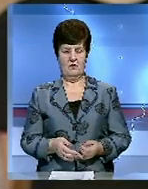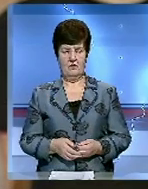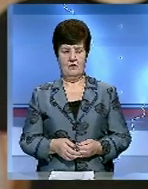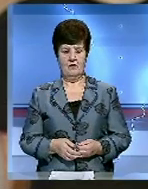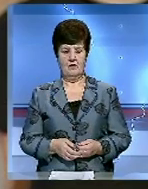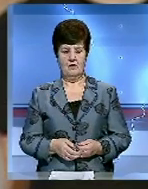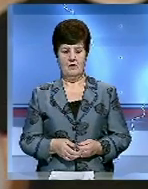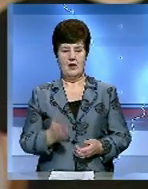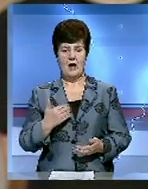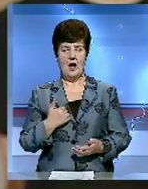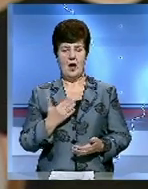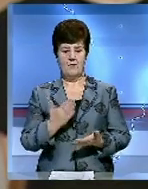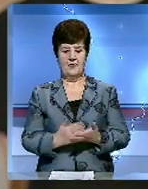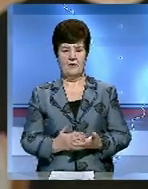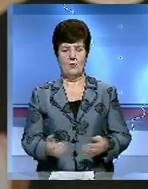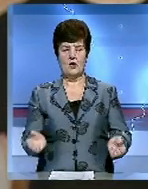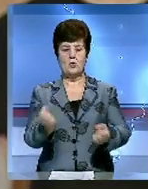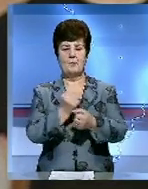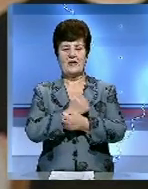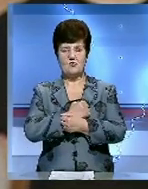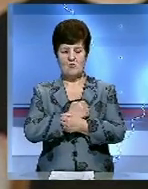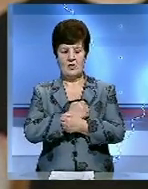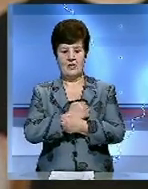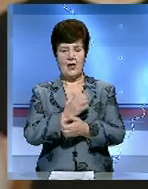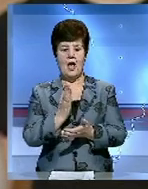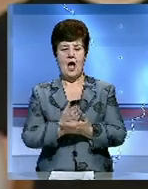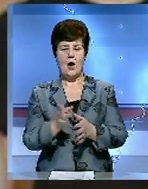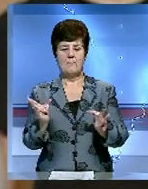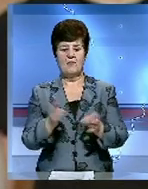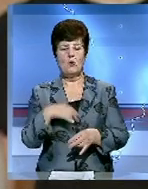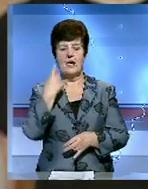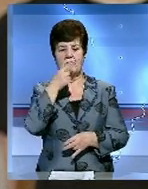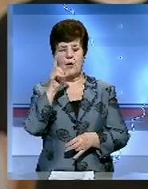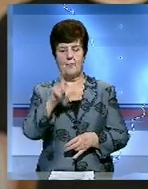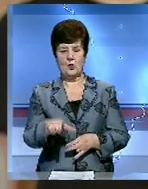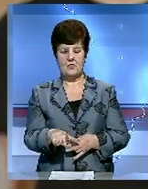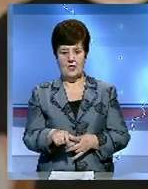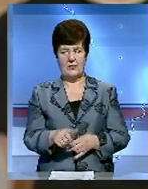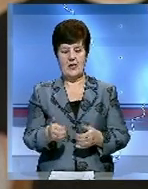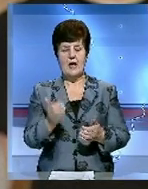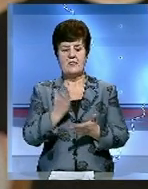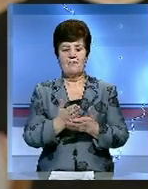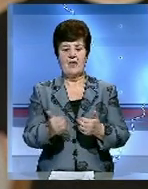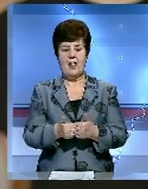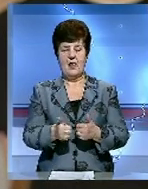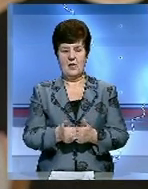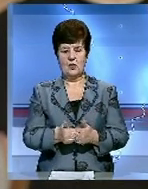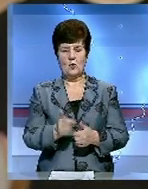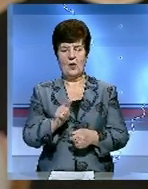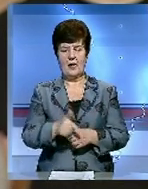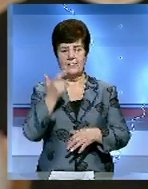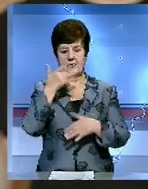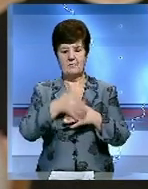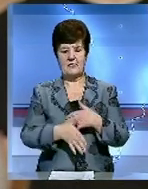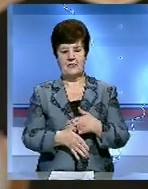Am nevoie de o îmbrățișare. Am nevoie de o persoană care să-mi fie alături. Care să mă înțeleagă și să nu